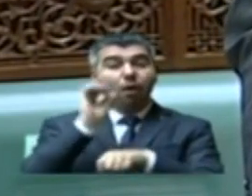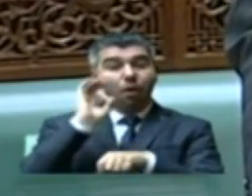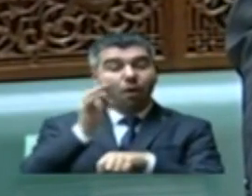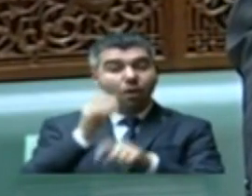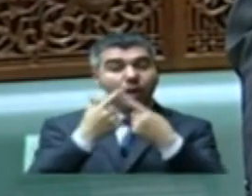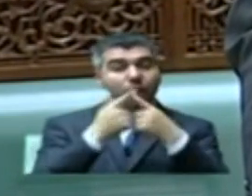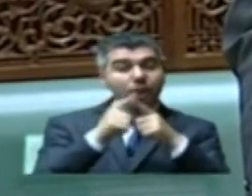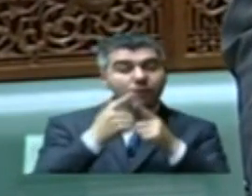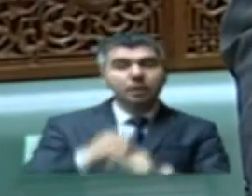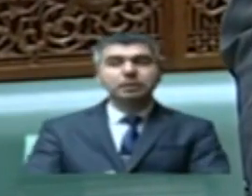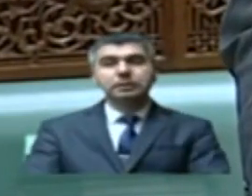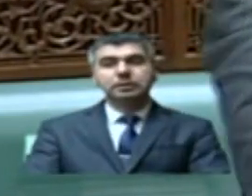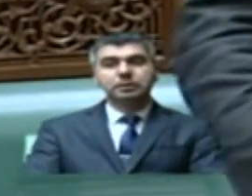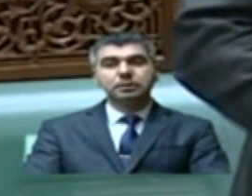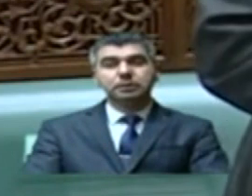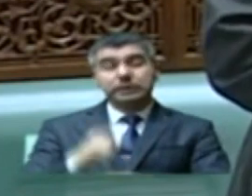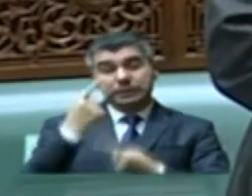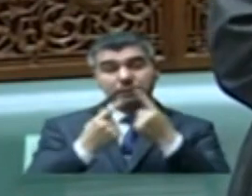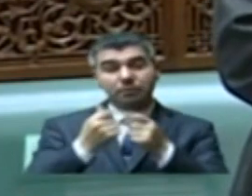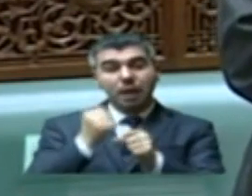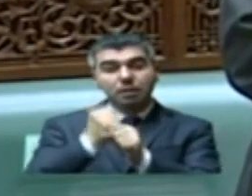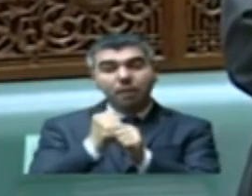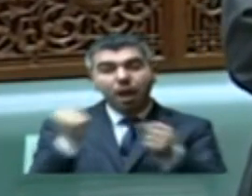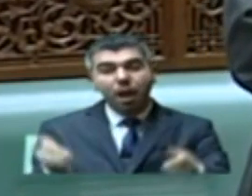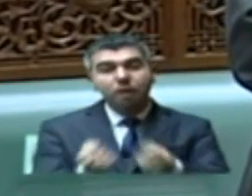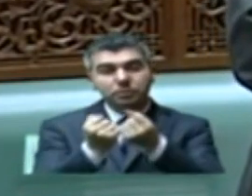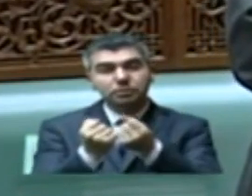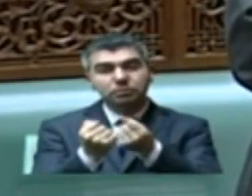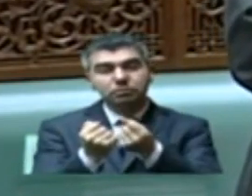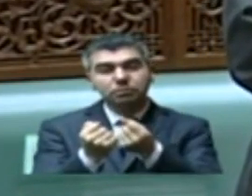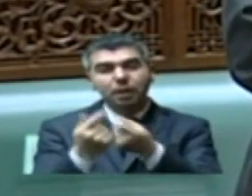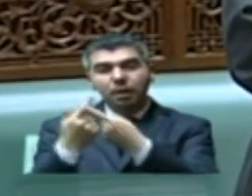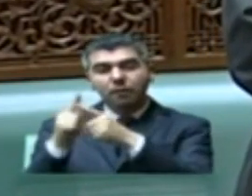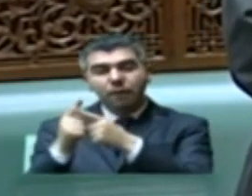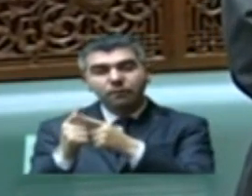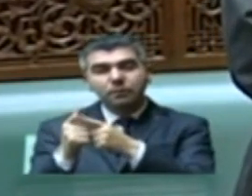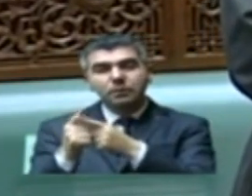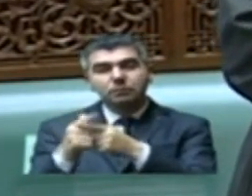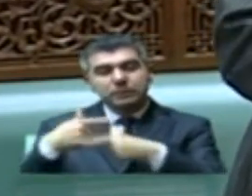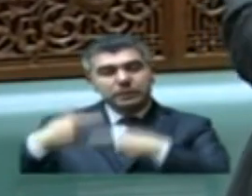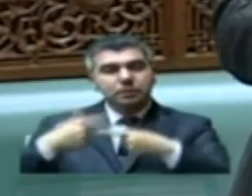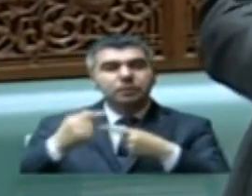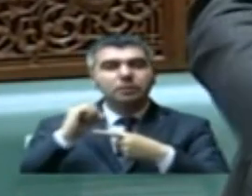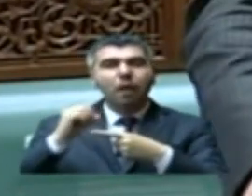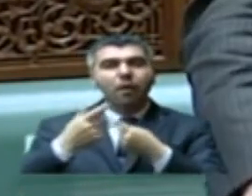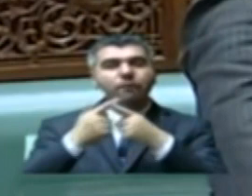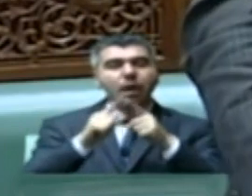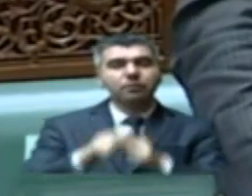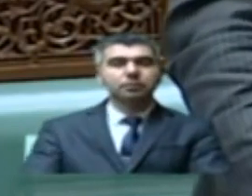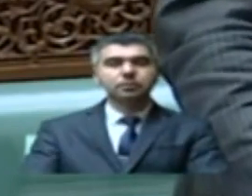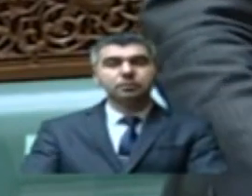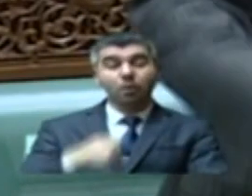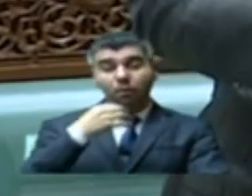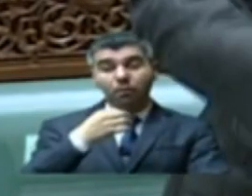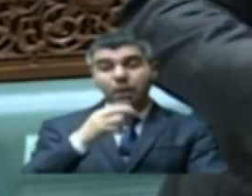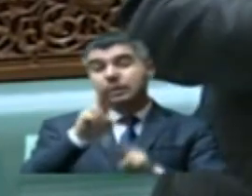زاوية في صلب العملية الإنتاجية بكل صراحة فيما يخص الدينامية الاقتصادية، ولقد جاء على لسانكم